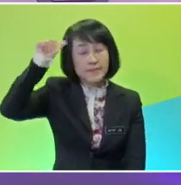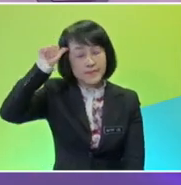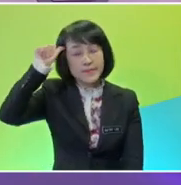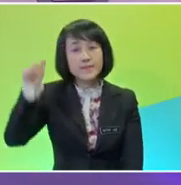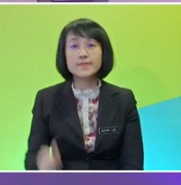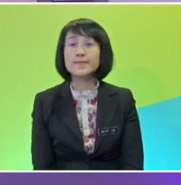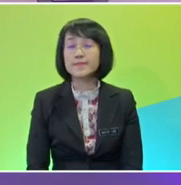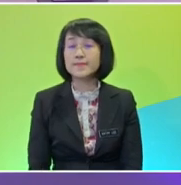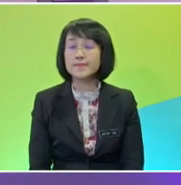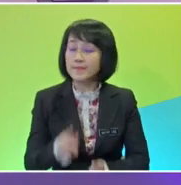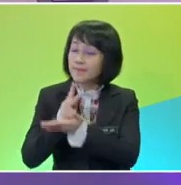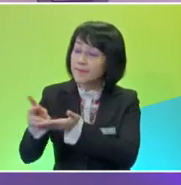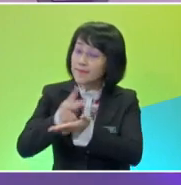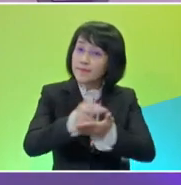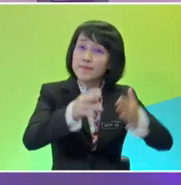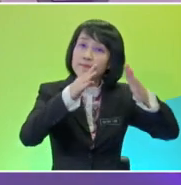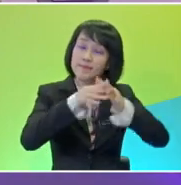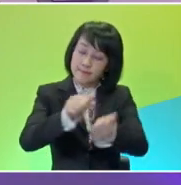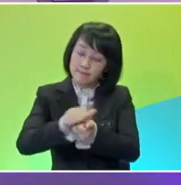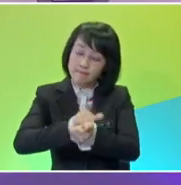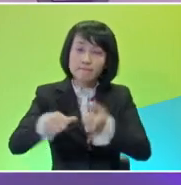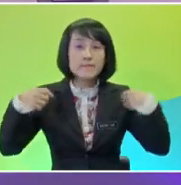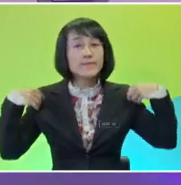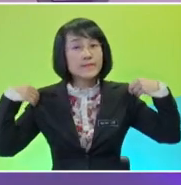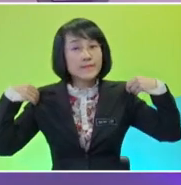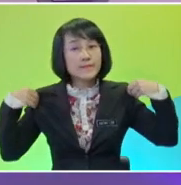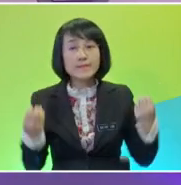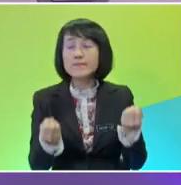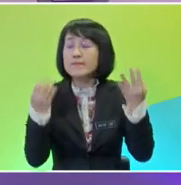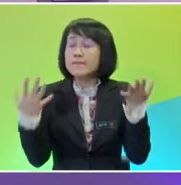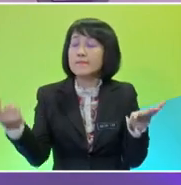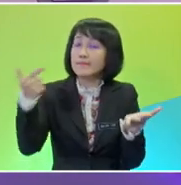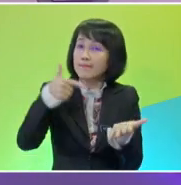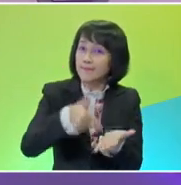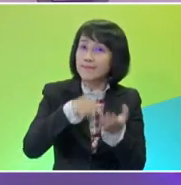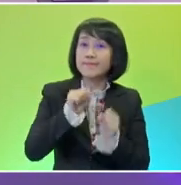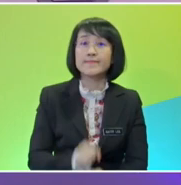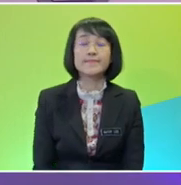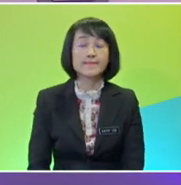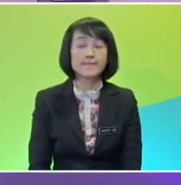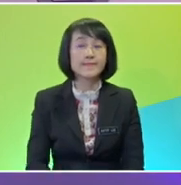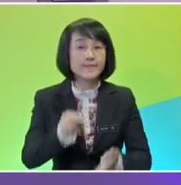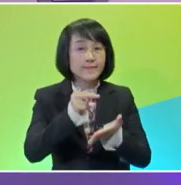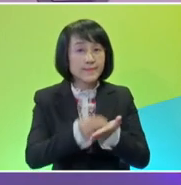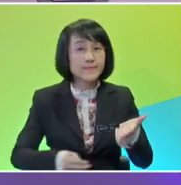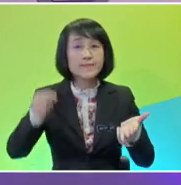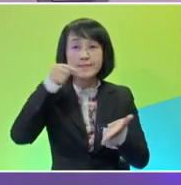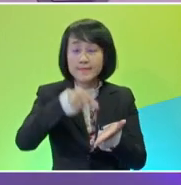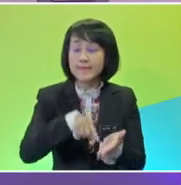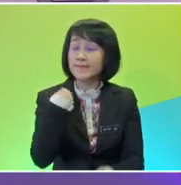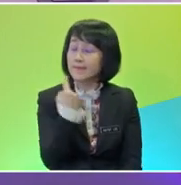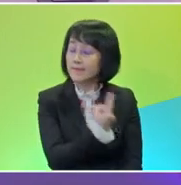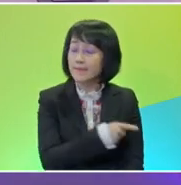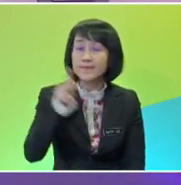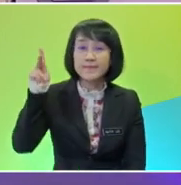dia akan mengemas rumah membasuh baju dan banyak lagi eee jadi nilai inilah yang patut kita teladani yang